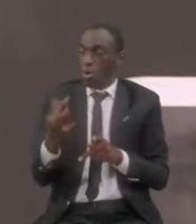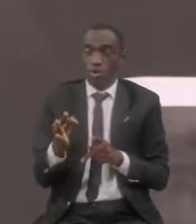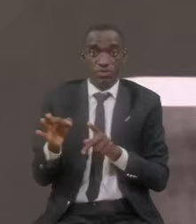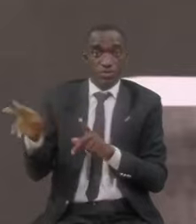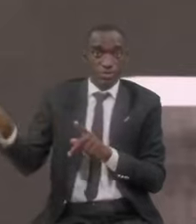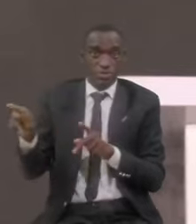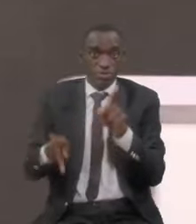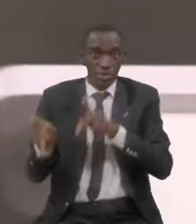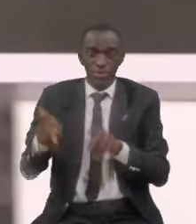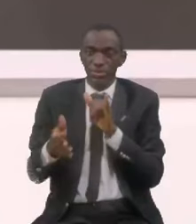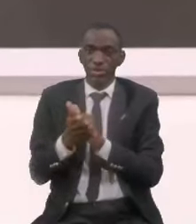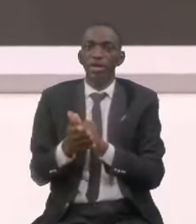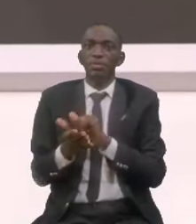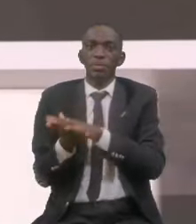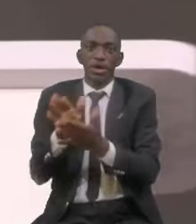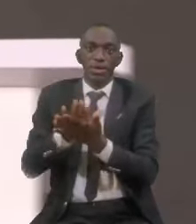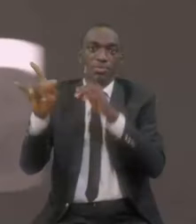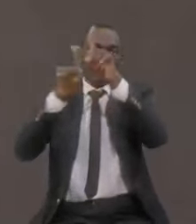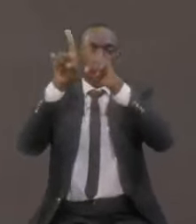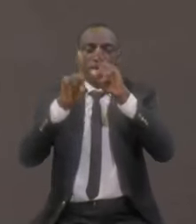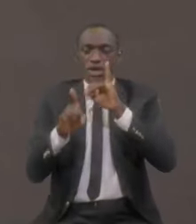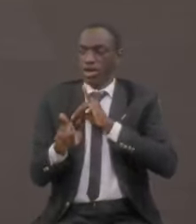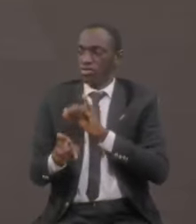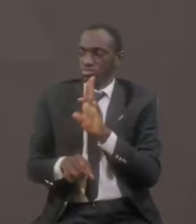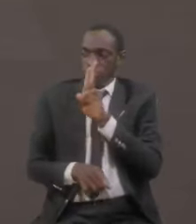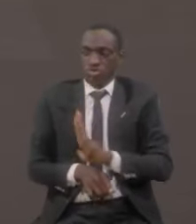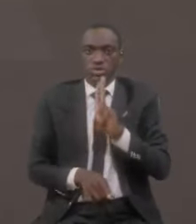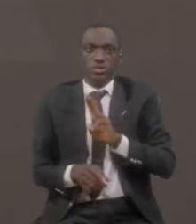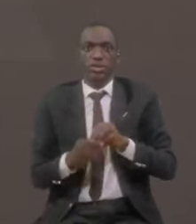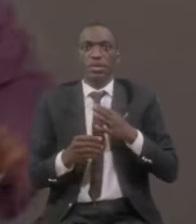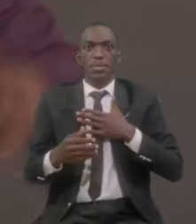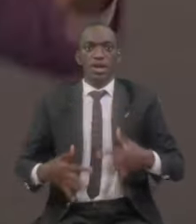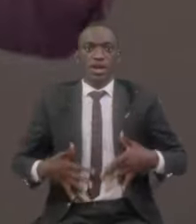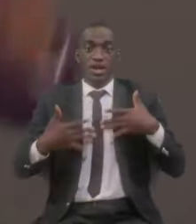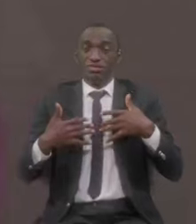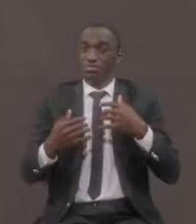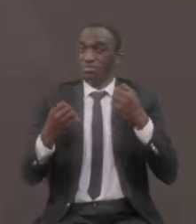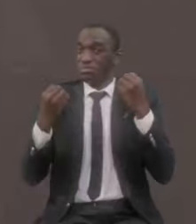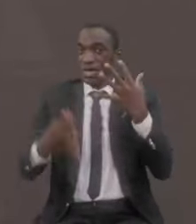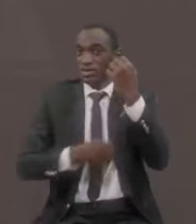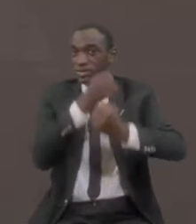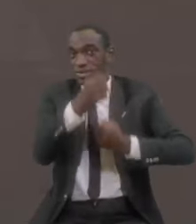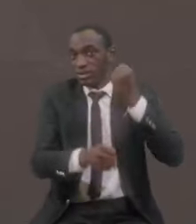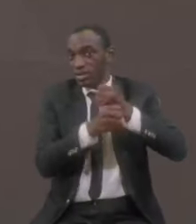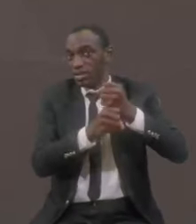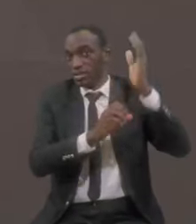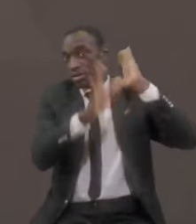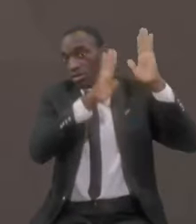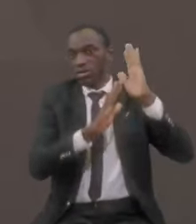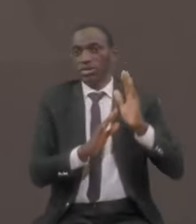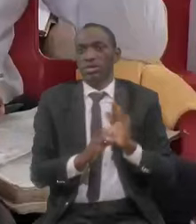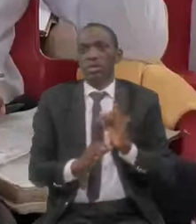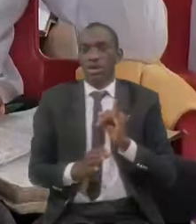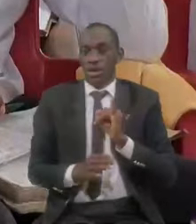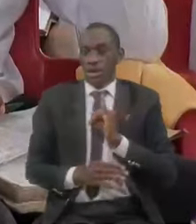des étoiles et que je pouvais les appliquer à ma vie. Alors, ces nombreuses années-là, j'ai dit, ah, c'est lui, je